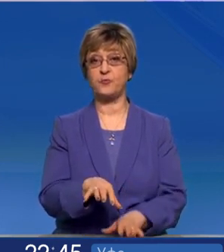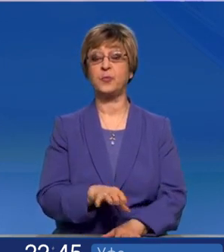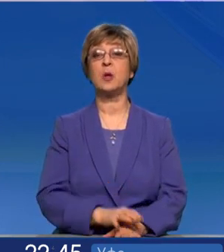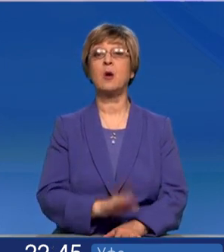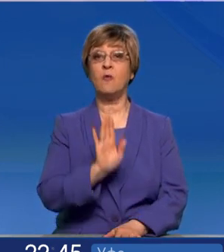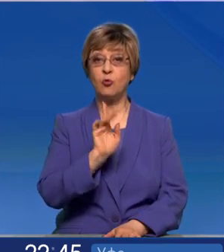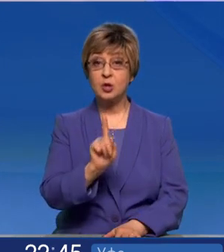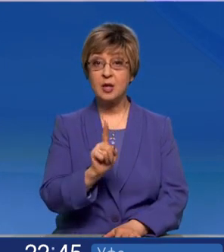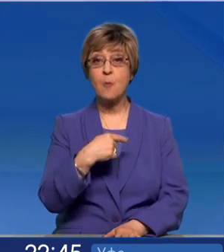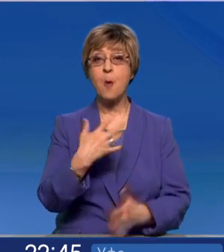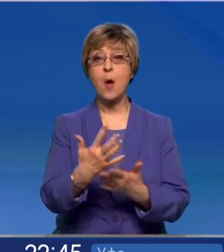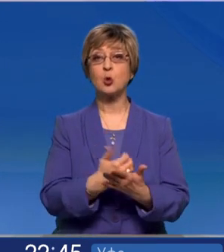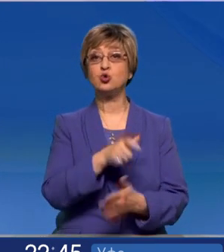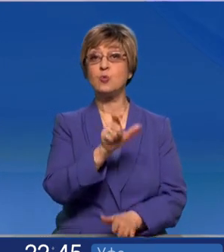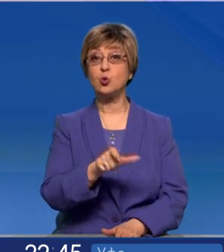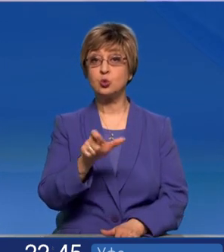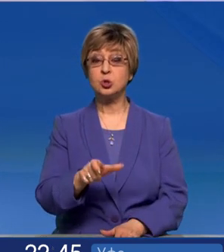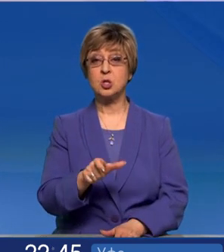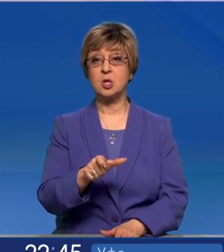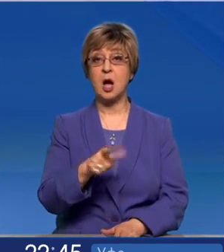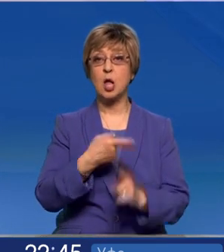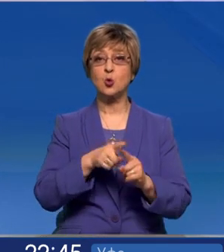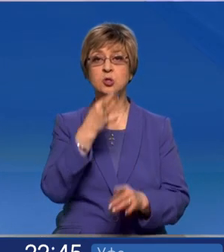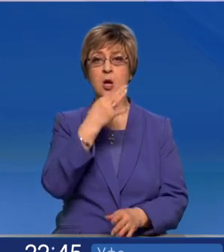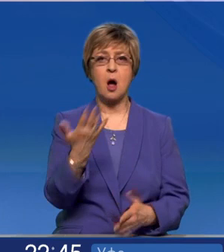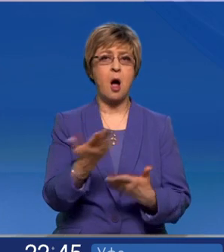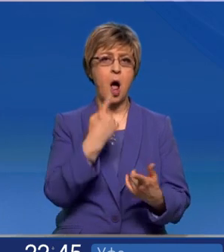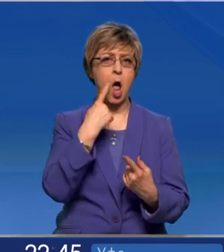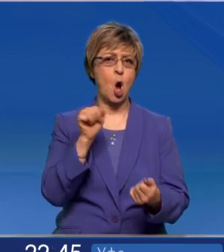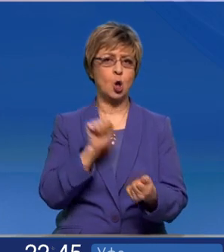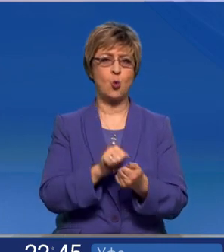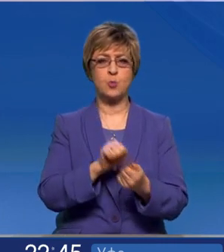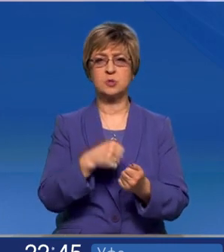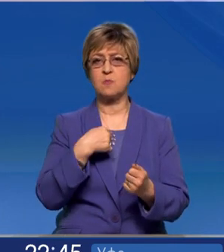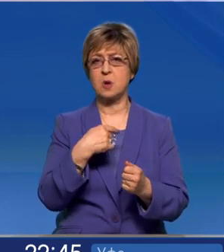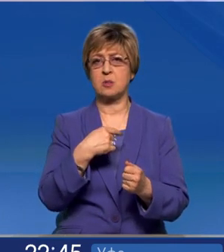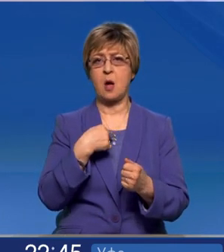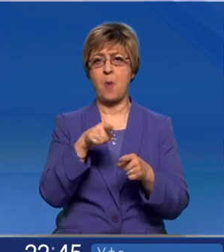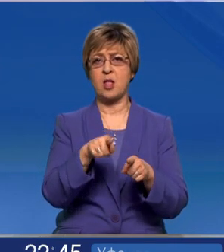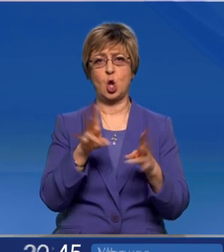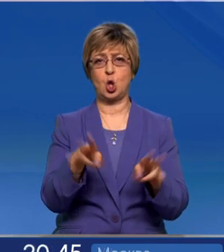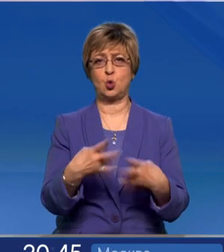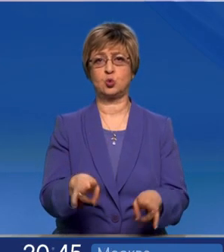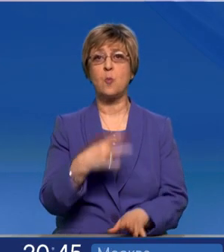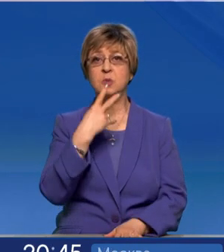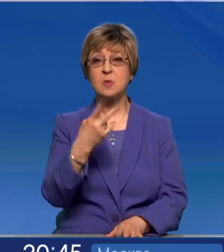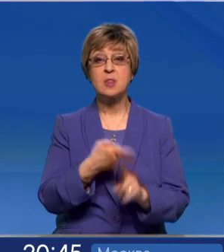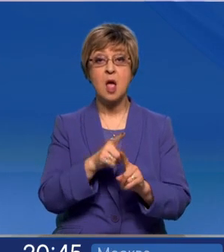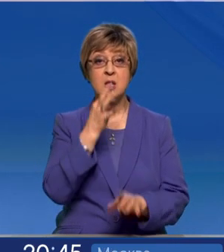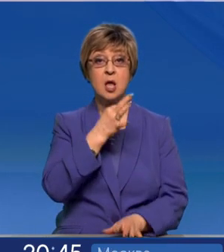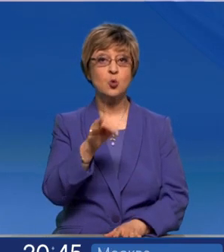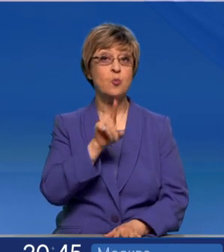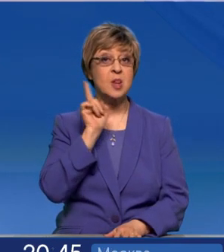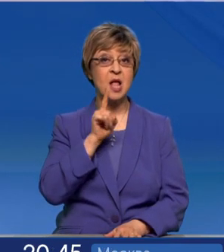мы получим людей, которые скажут: боже, какая глупость, нам это не нужно. Ведь обратите внимание, что очень много молодых людей на это реагируют. И с